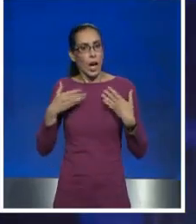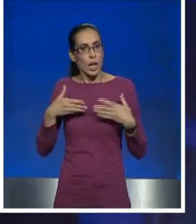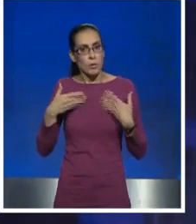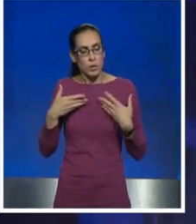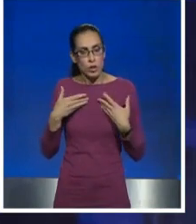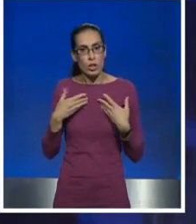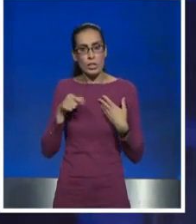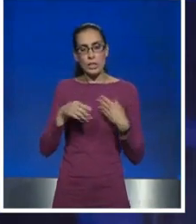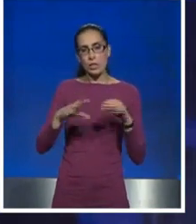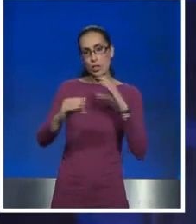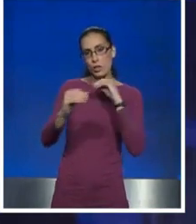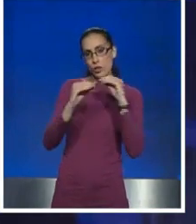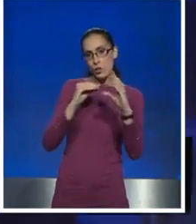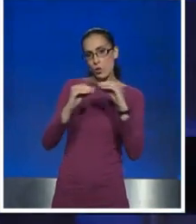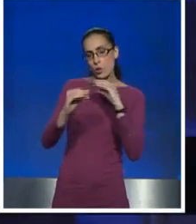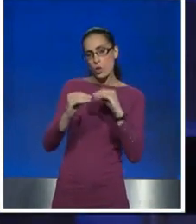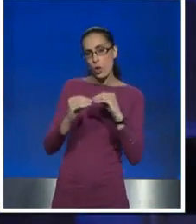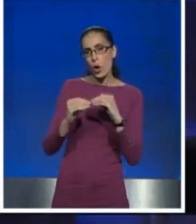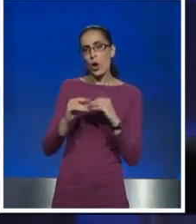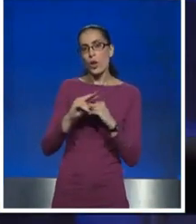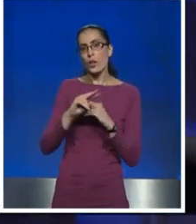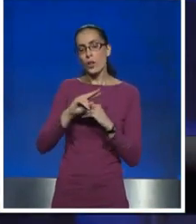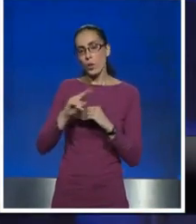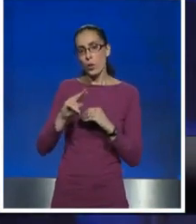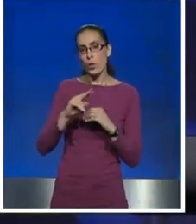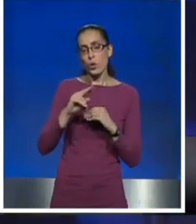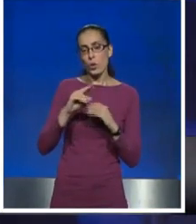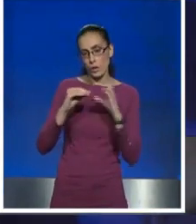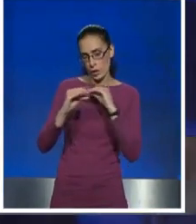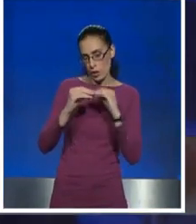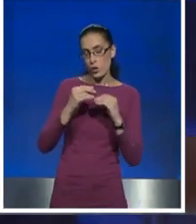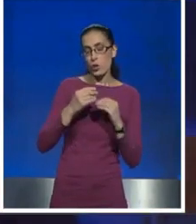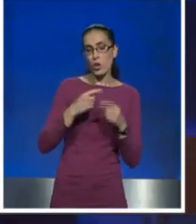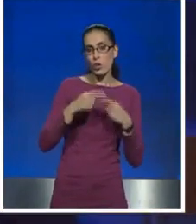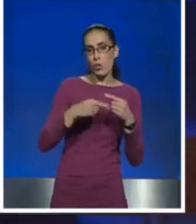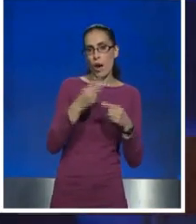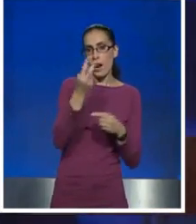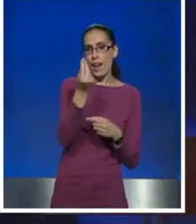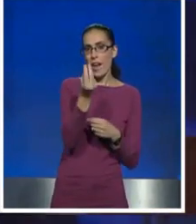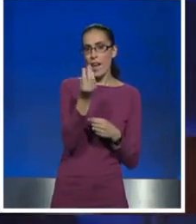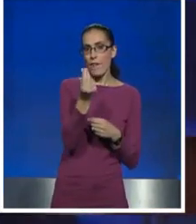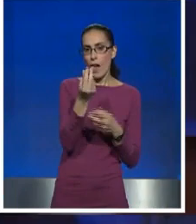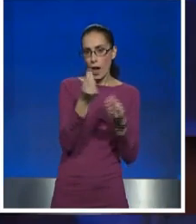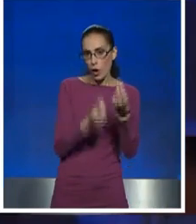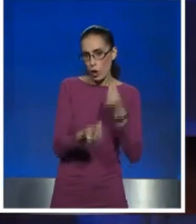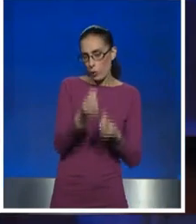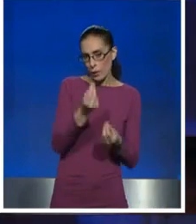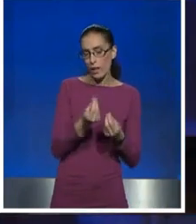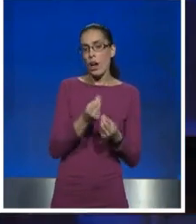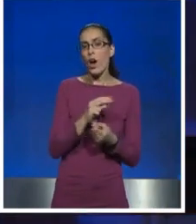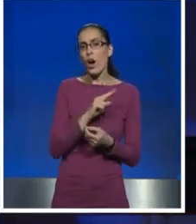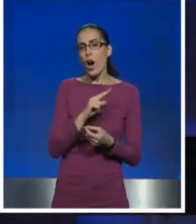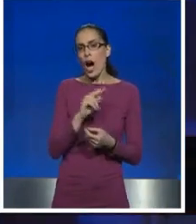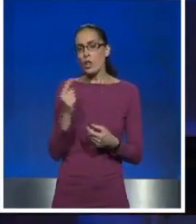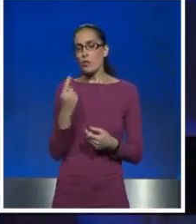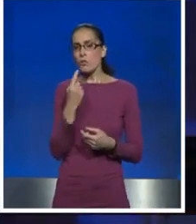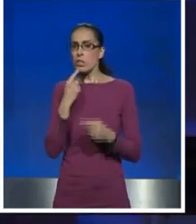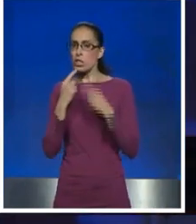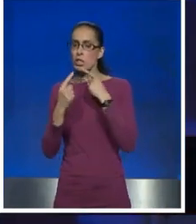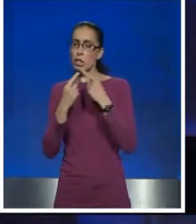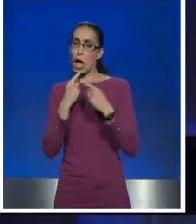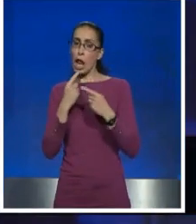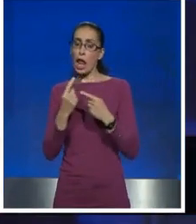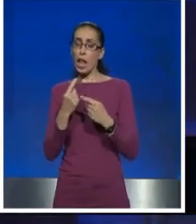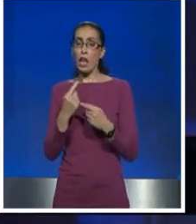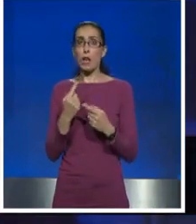ħadet xejra anke fuq l-ekonomija, għax kull min jiftaħħa l-qullum jgħidulek imma għax hawn